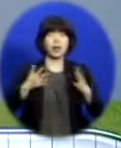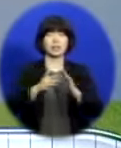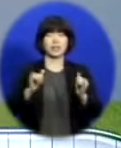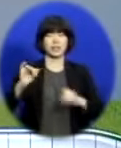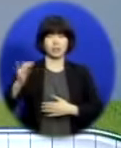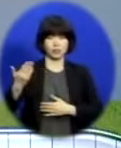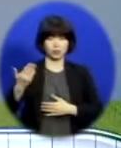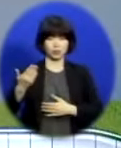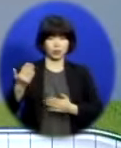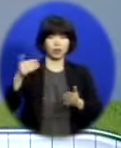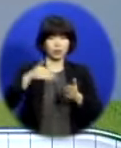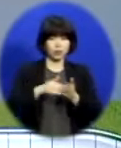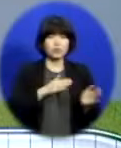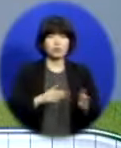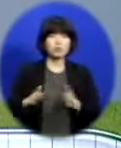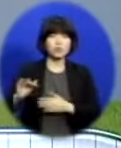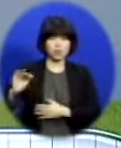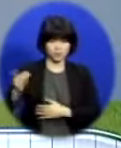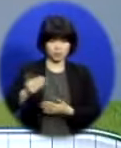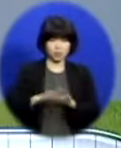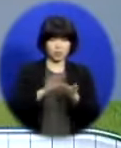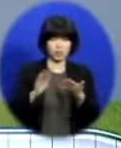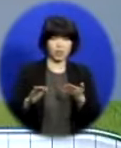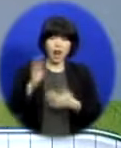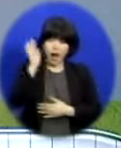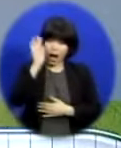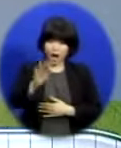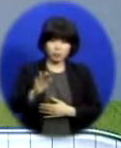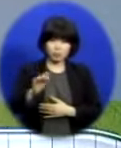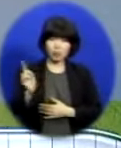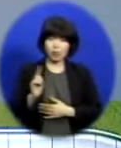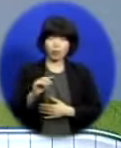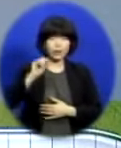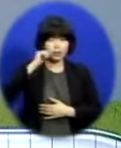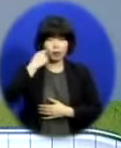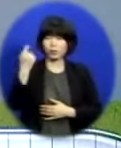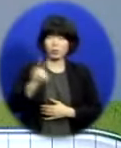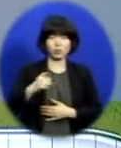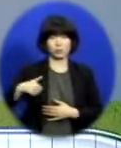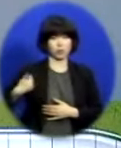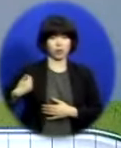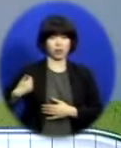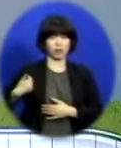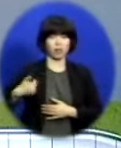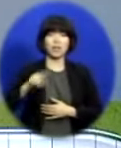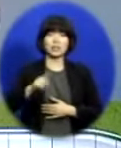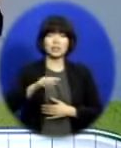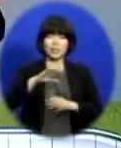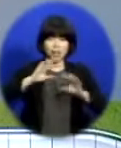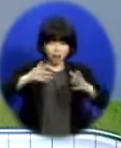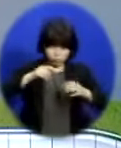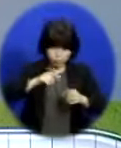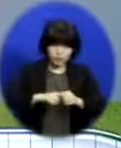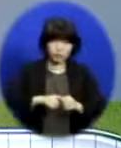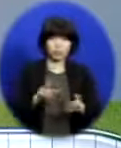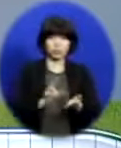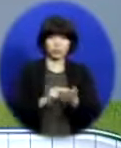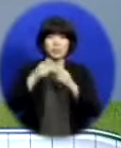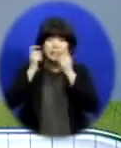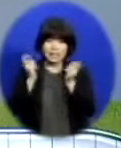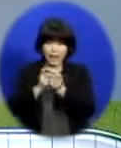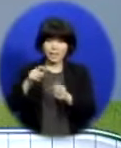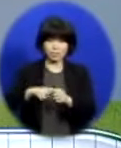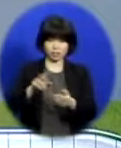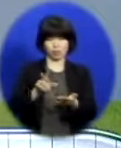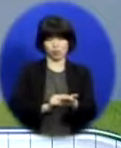준비해야 합니다 여러분 앞으로 어떤 어려움이 올지 모릅니다 그게 국가적인 문제든 개인적인